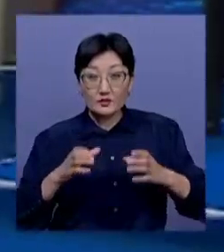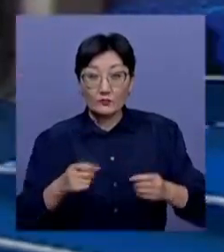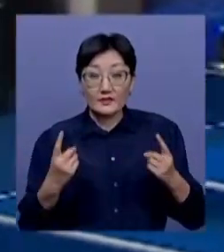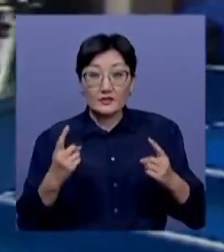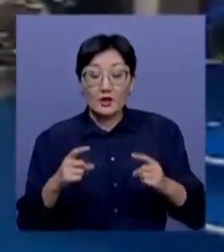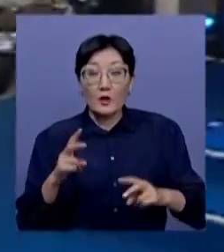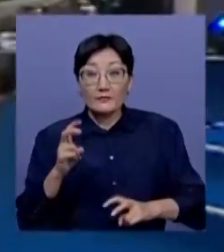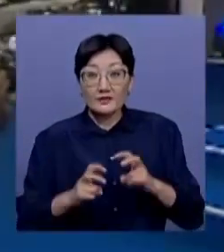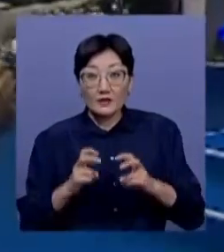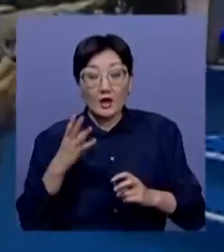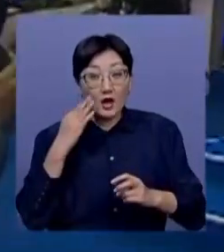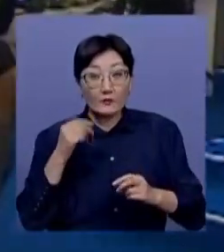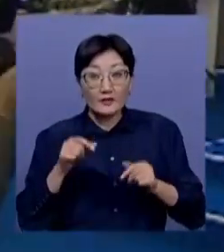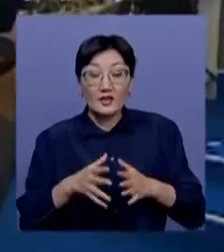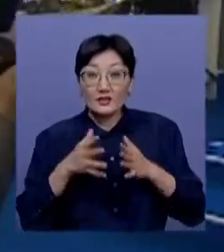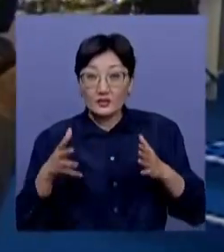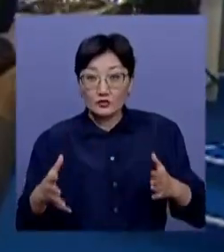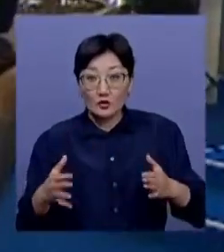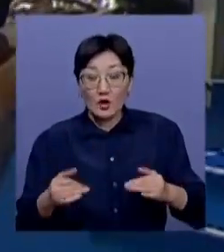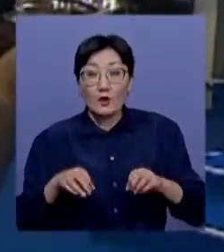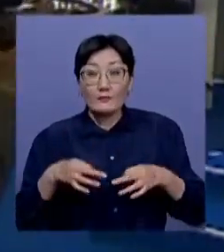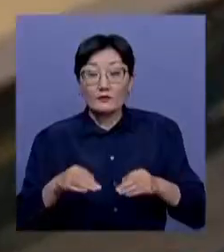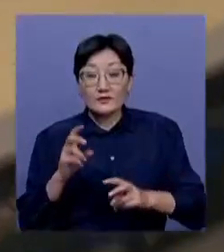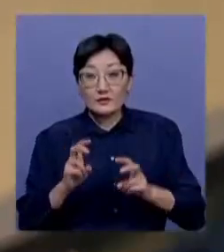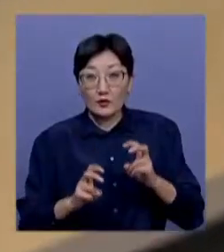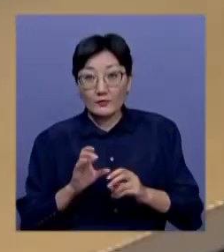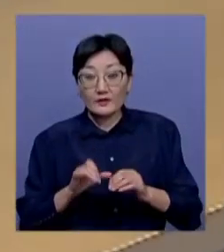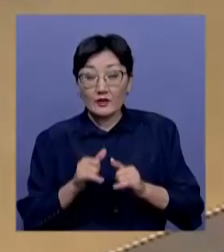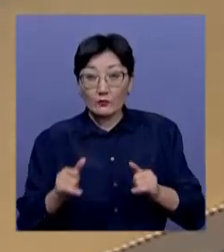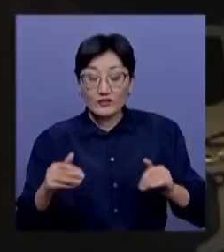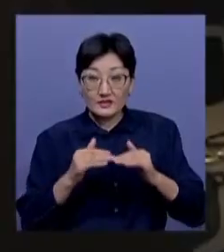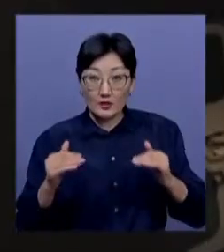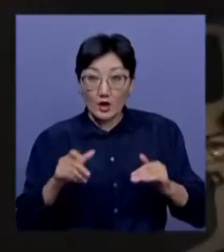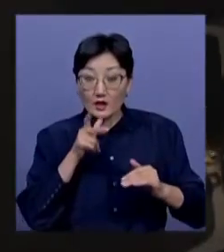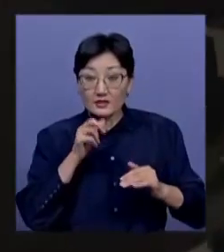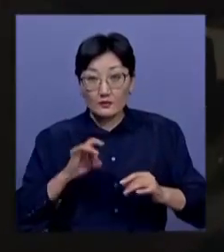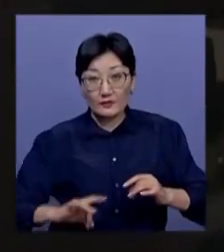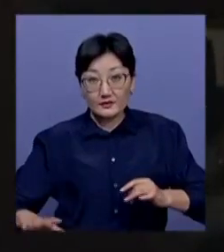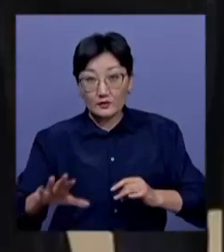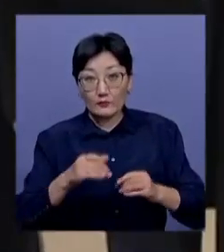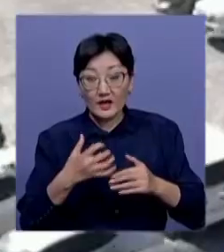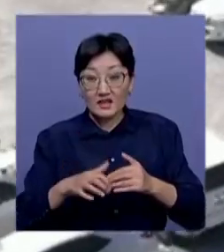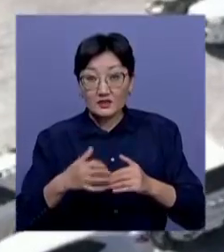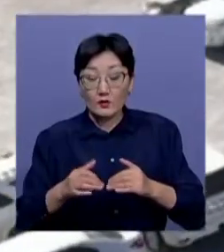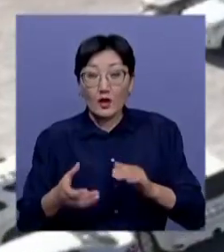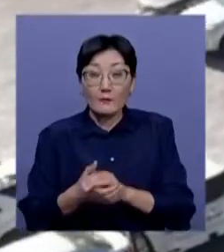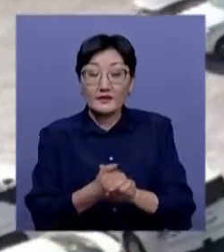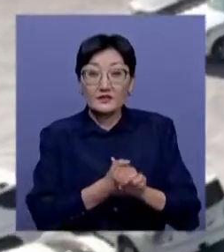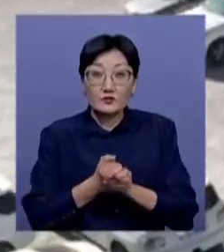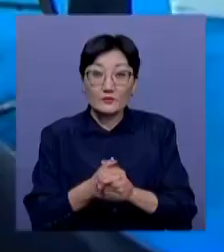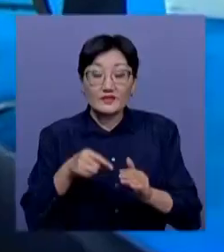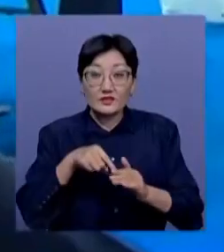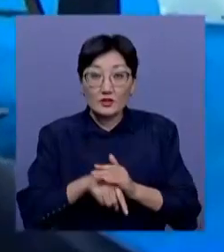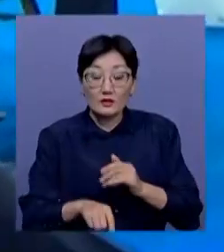ірі корпорацияның Алматыда кеңейе түсуі, көлік өнеркәсібінің даму деңгейін әрі Корея Республикасы мен арада ынтымақтастықтың